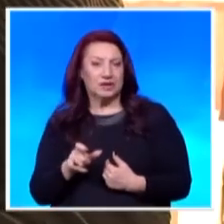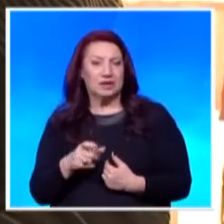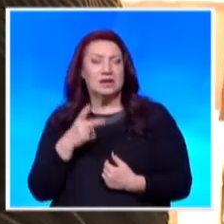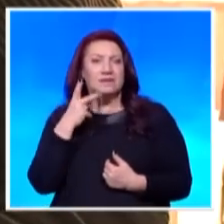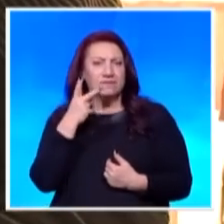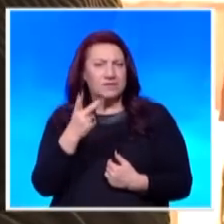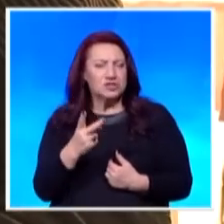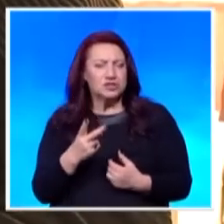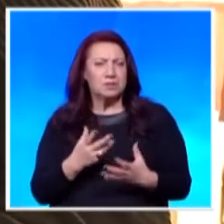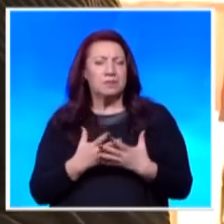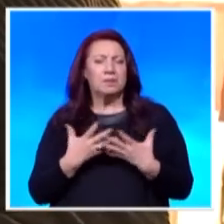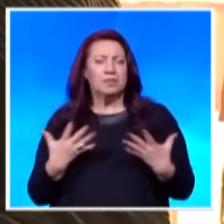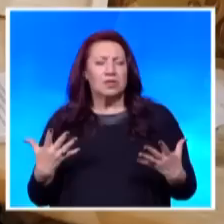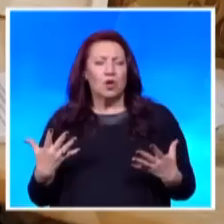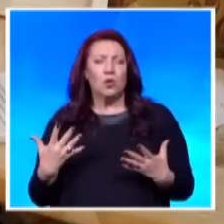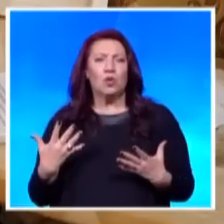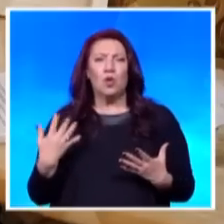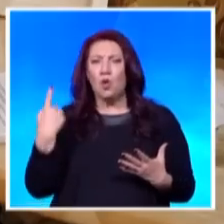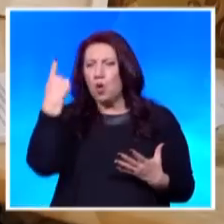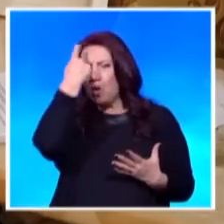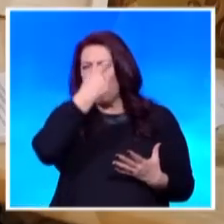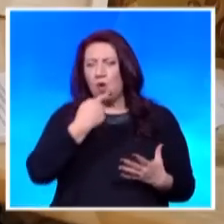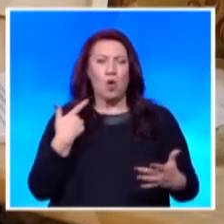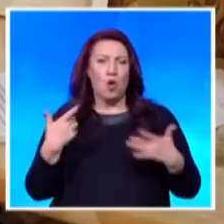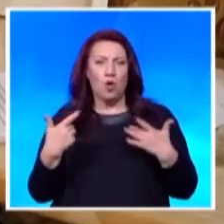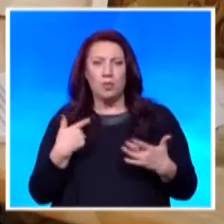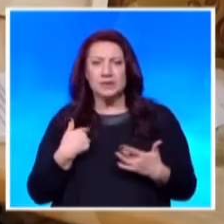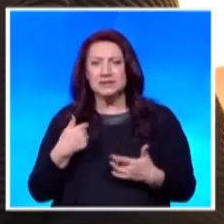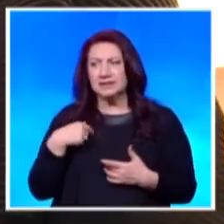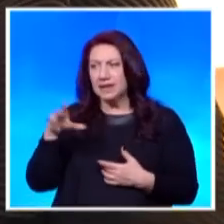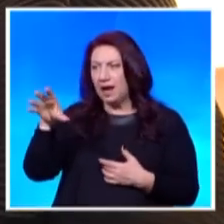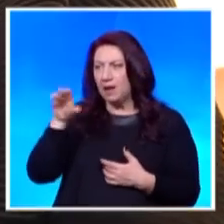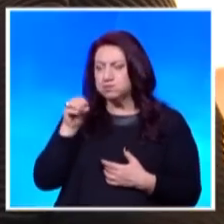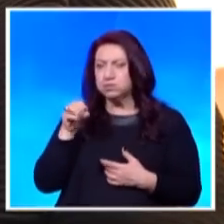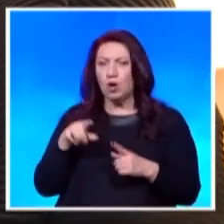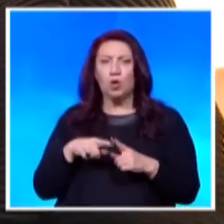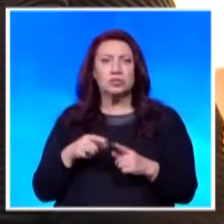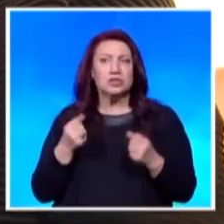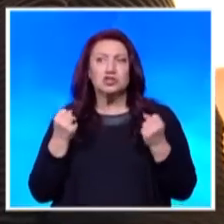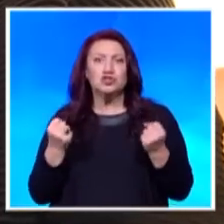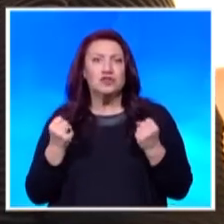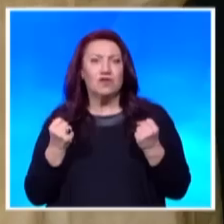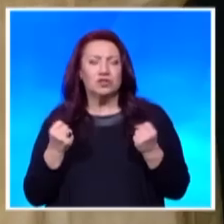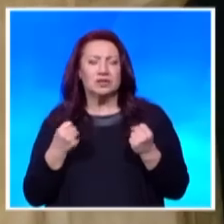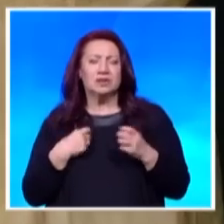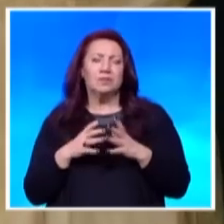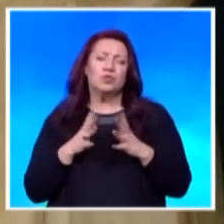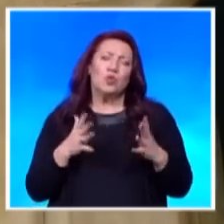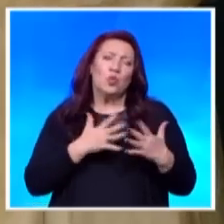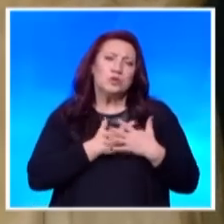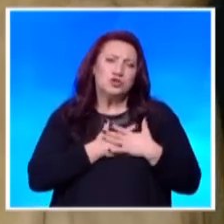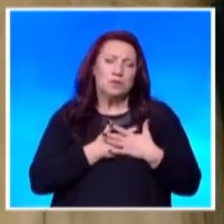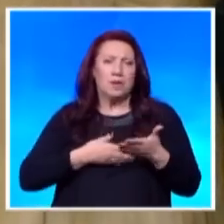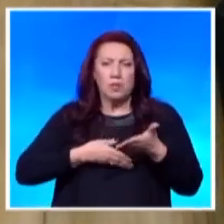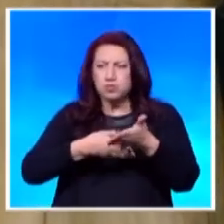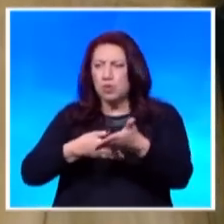образите, съм ги взел от живия живот. Страшно много обичам да помагам и помагам,